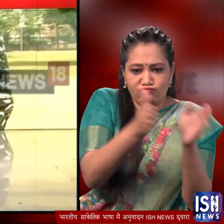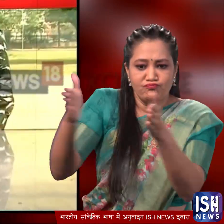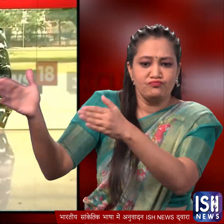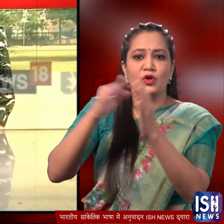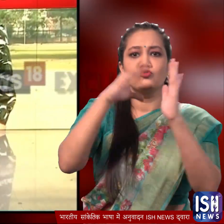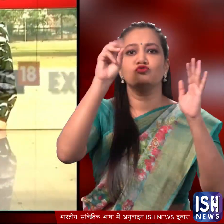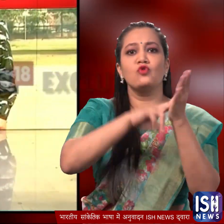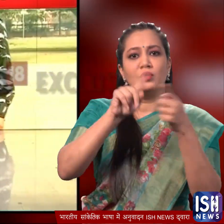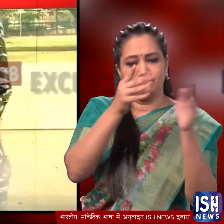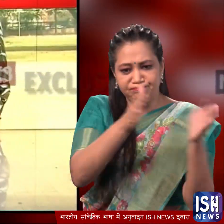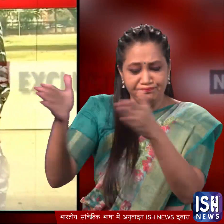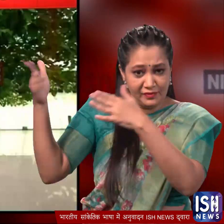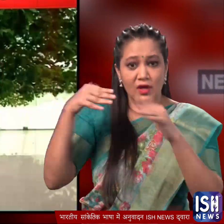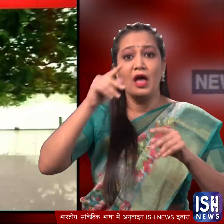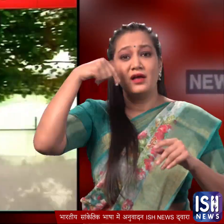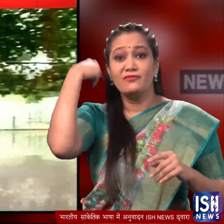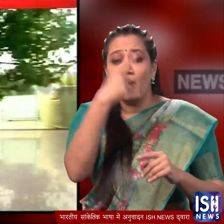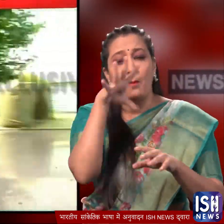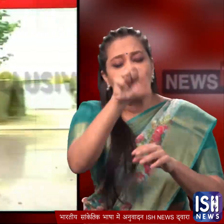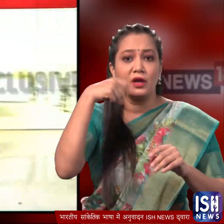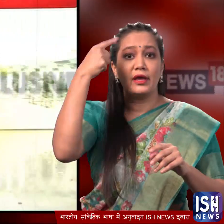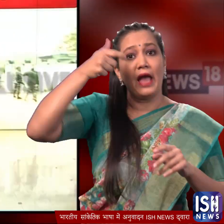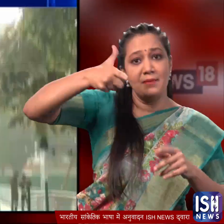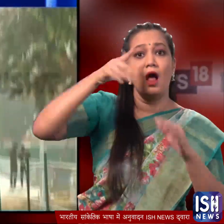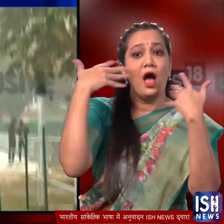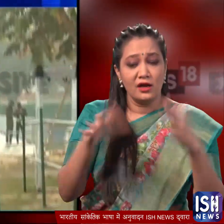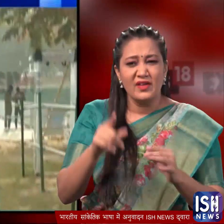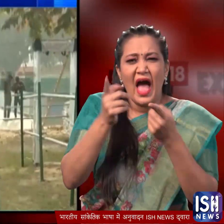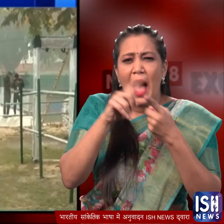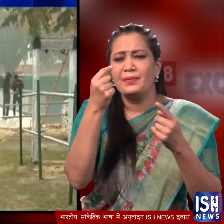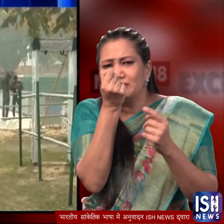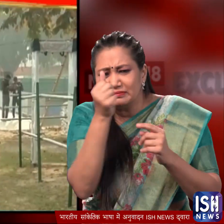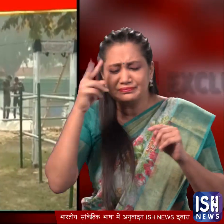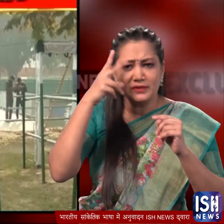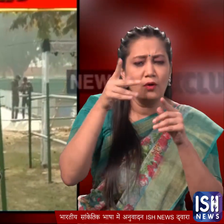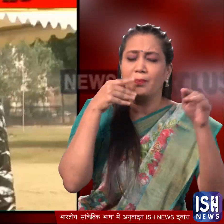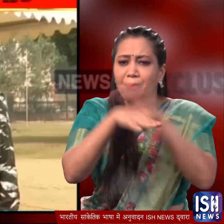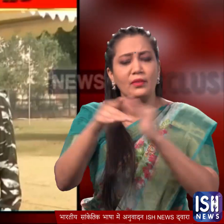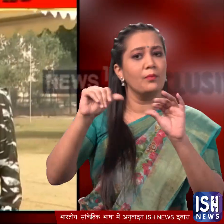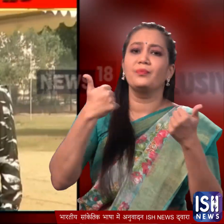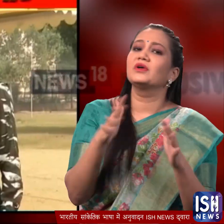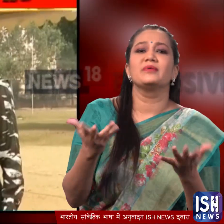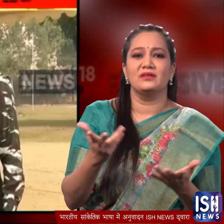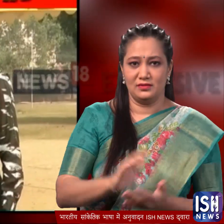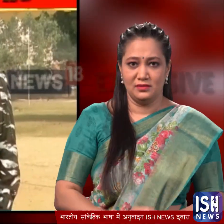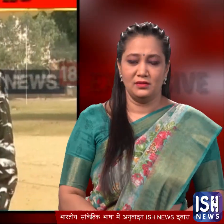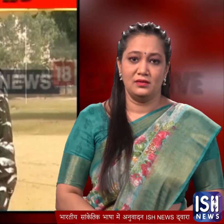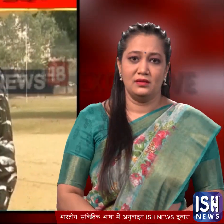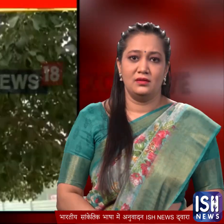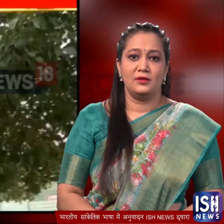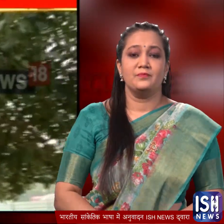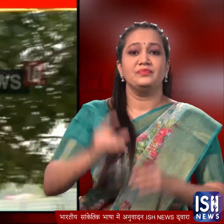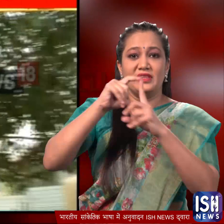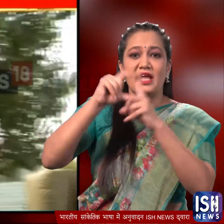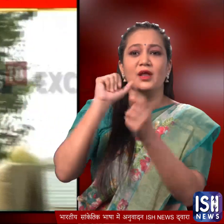जोन में बांटकर चेहरा पहचानने वाले कई कैमरे भी लगाए गए, ताकि कोई भी संदिग्ध सुरक्षा घेरे को चकमा देकर 26 जनवरी की परेड में न